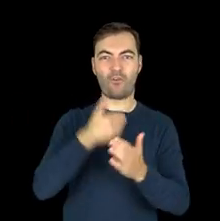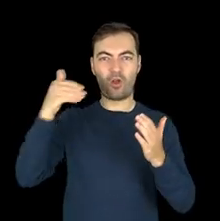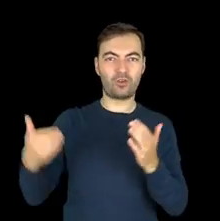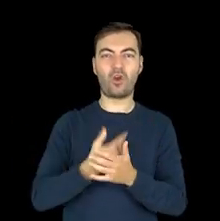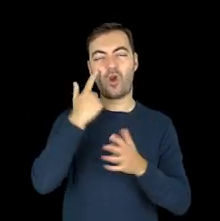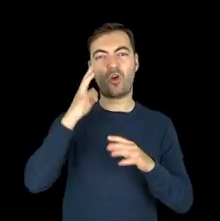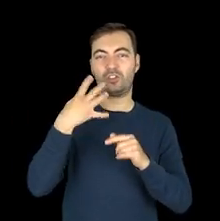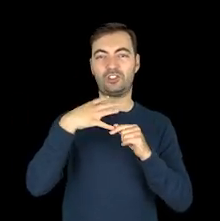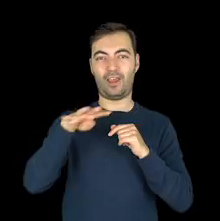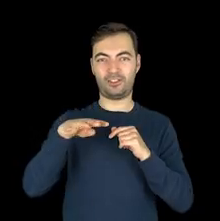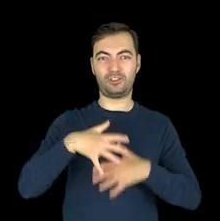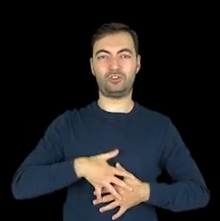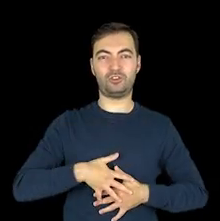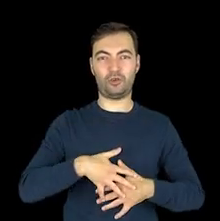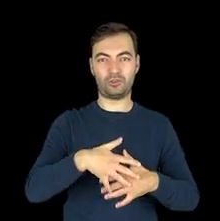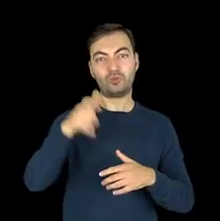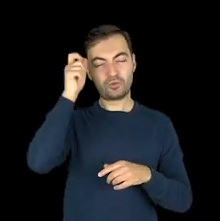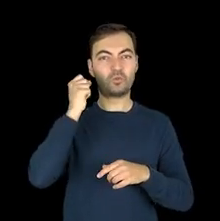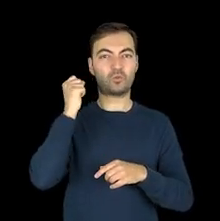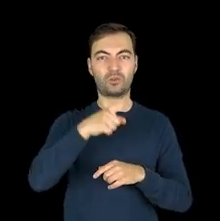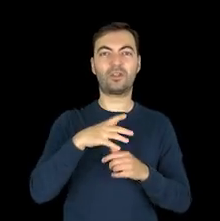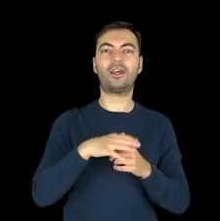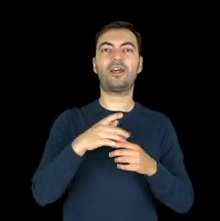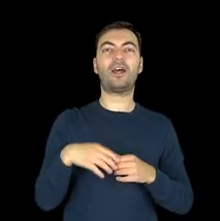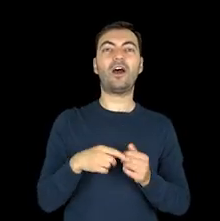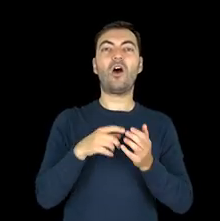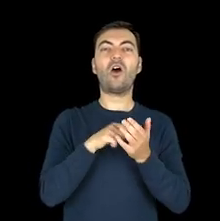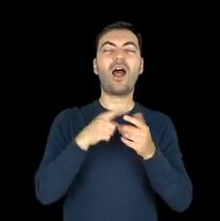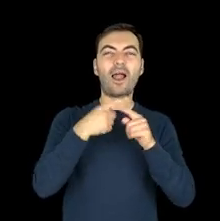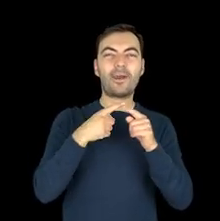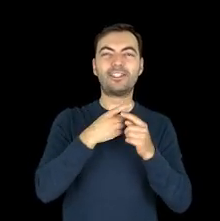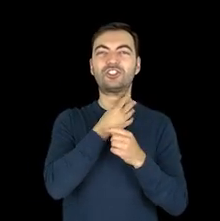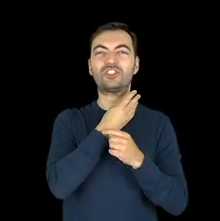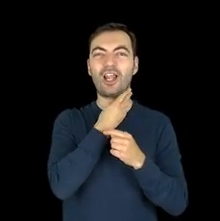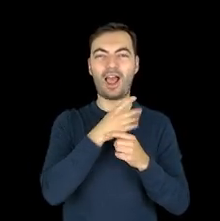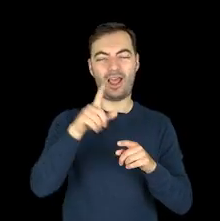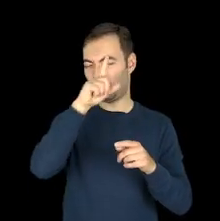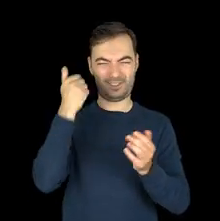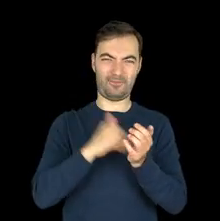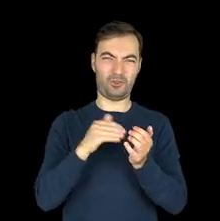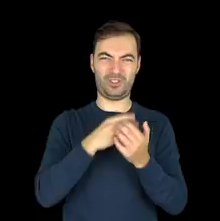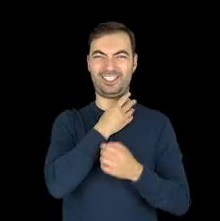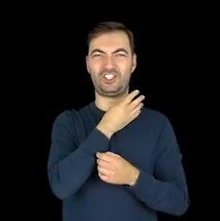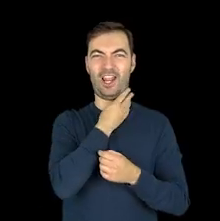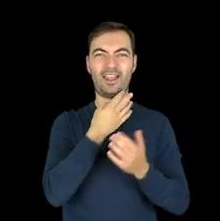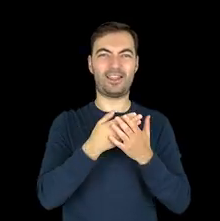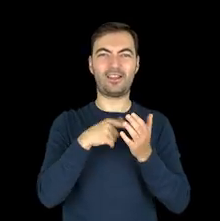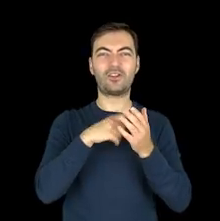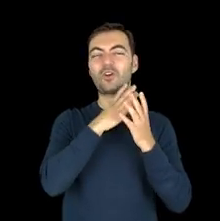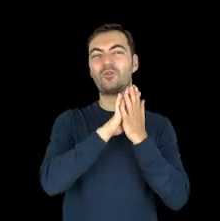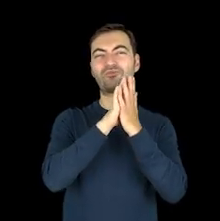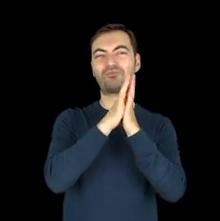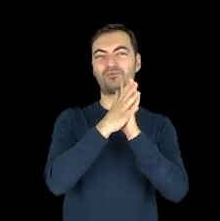początku. Około 4 tygodnia ciąży u człowieka pojawiają się łuki skrzelowe. Tyle tylko, że ludzie nie potrzebują skrzeli, więc